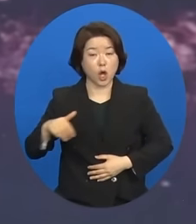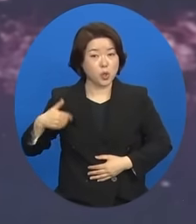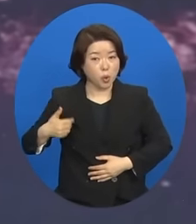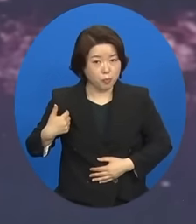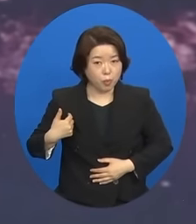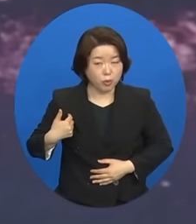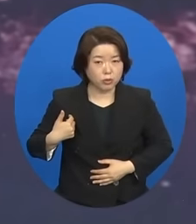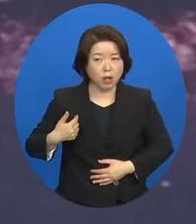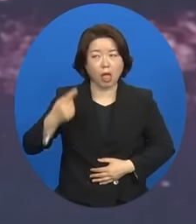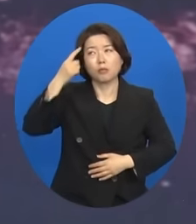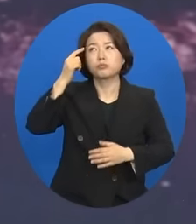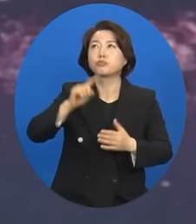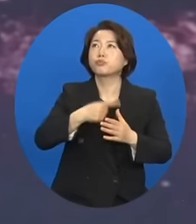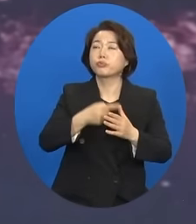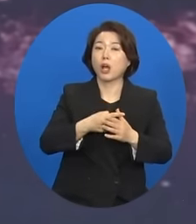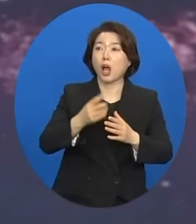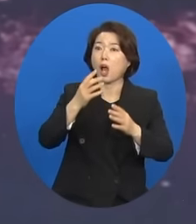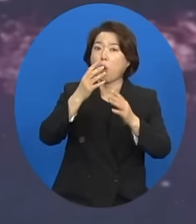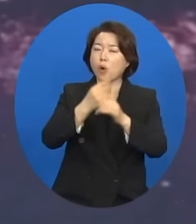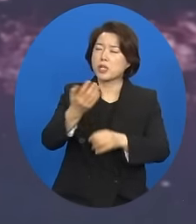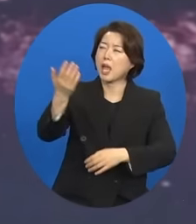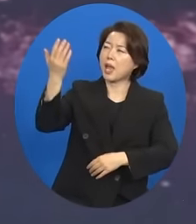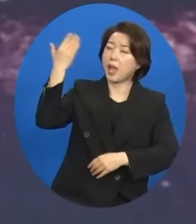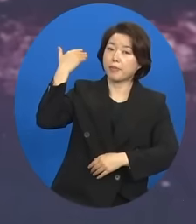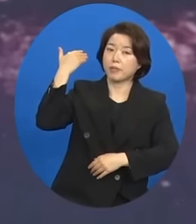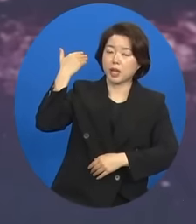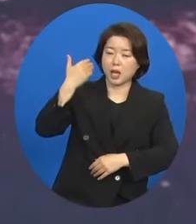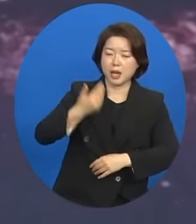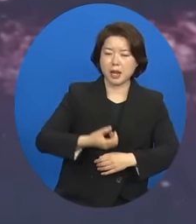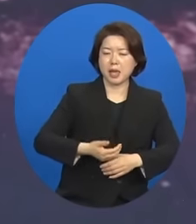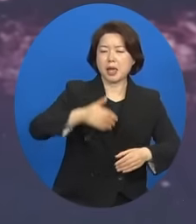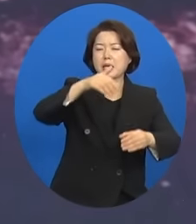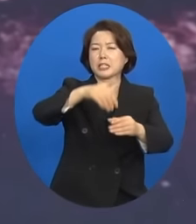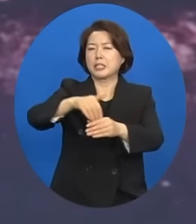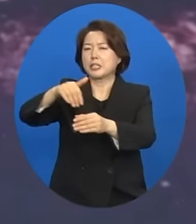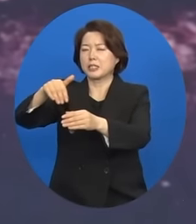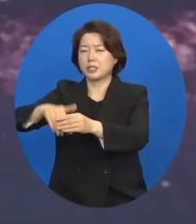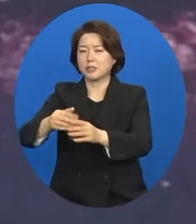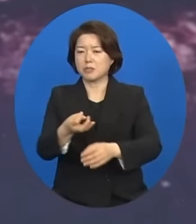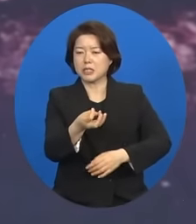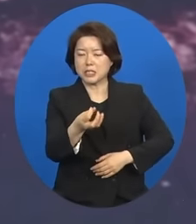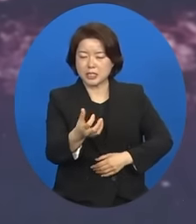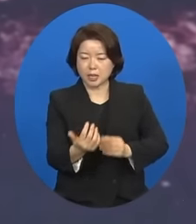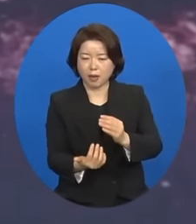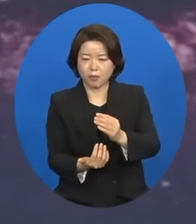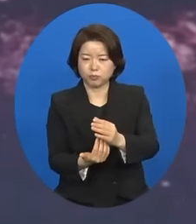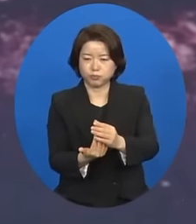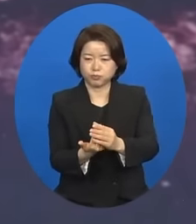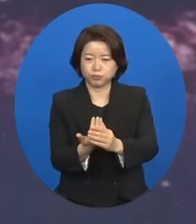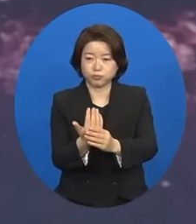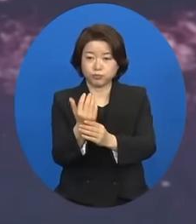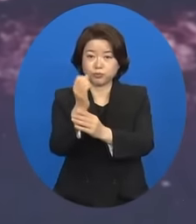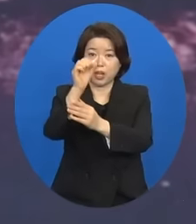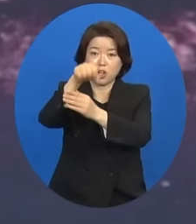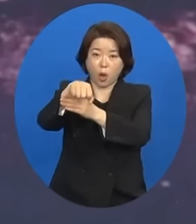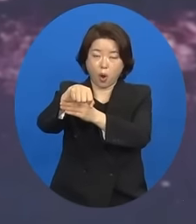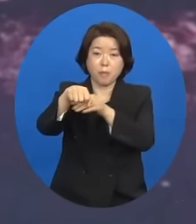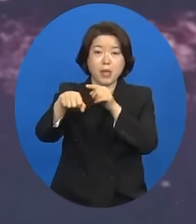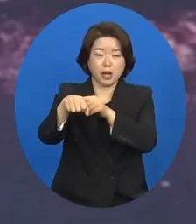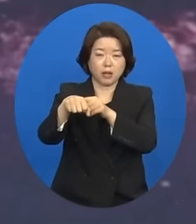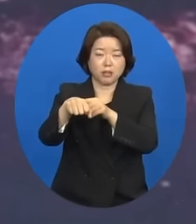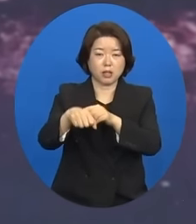못했지만 언젠가 내가 과거에 뿌린 씨앗의 열매라는 것을 하나님은